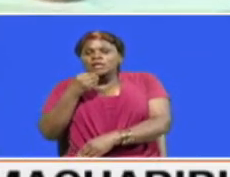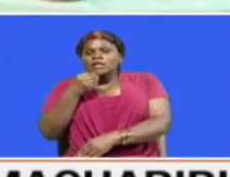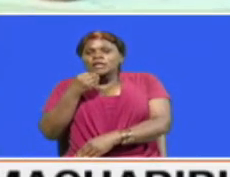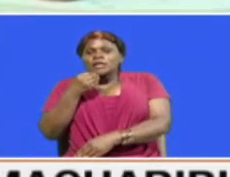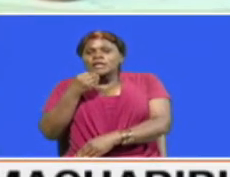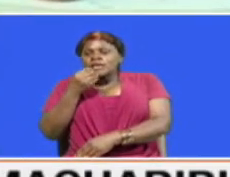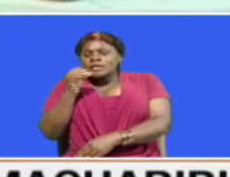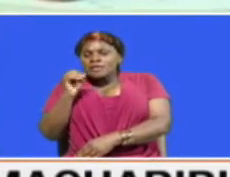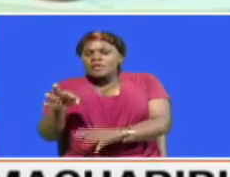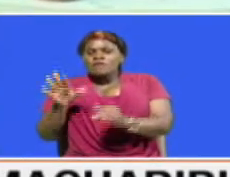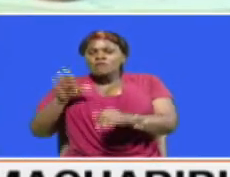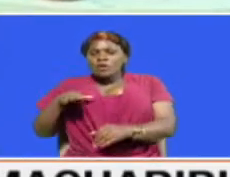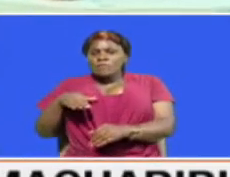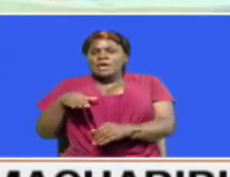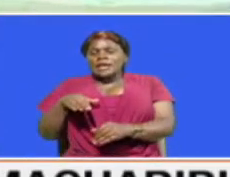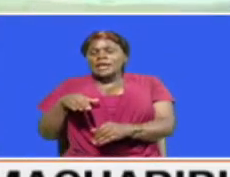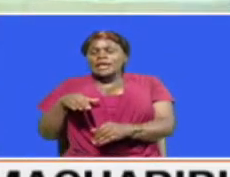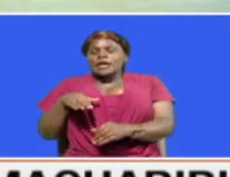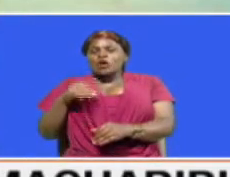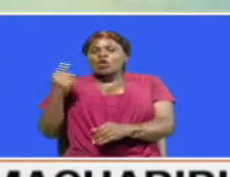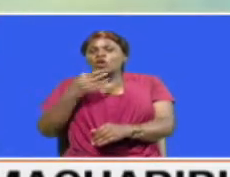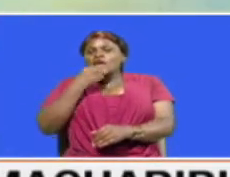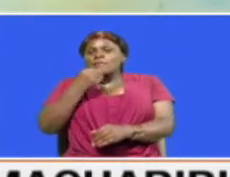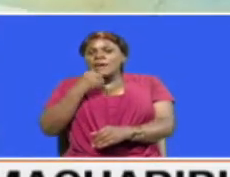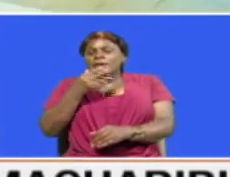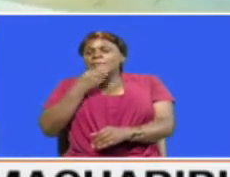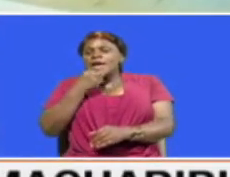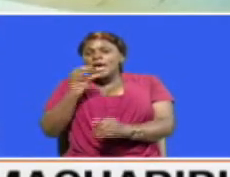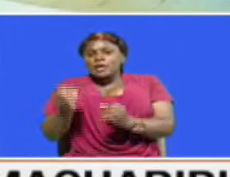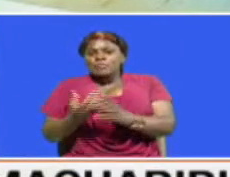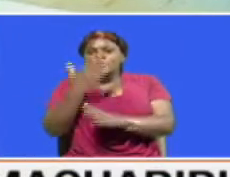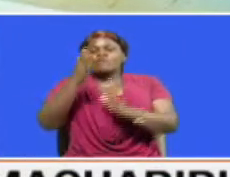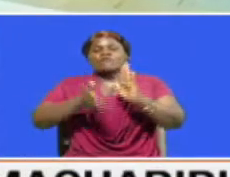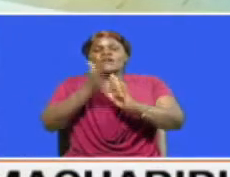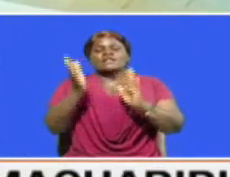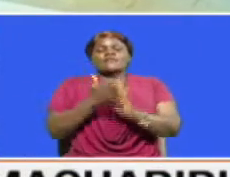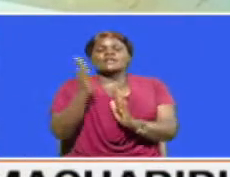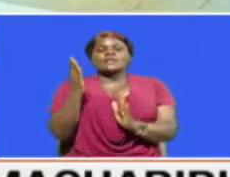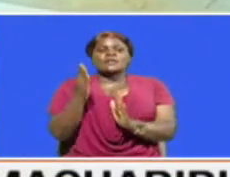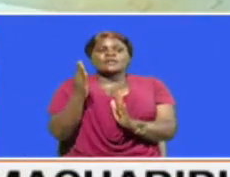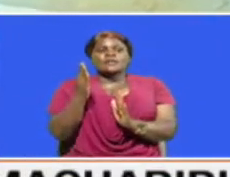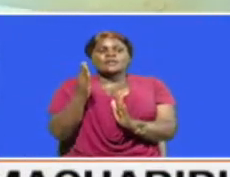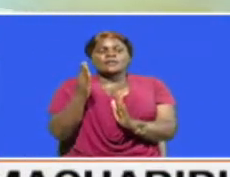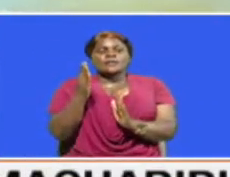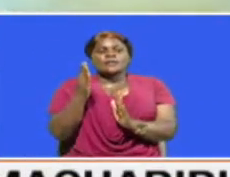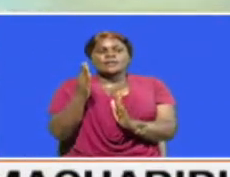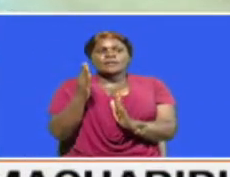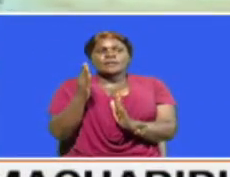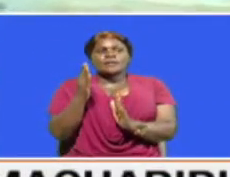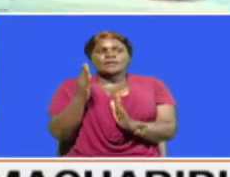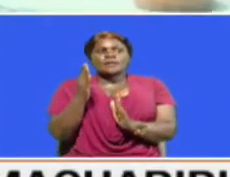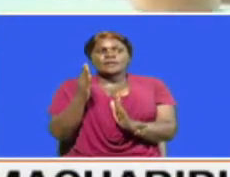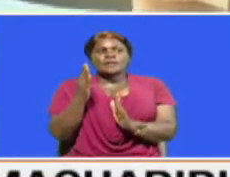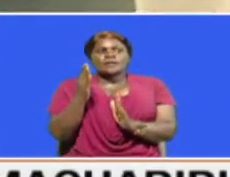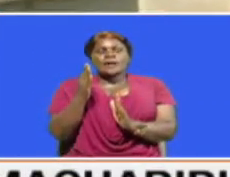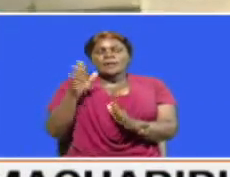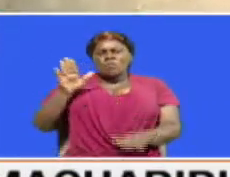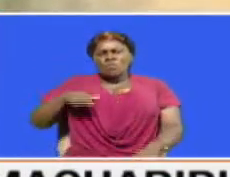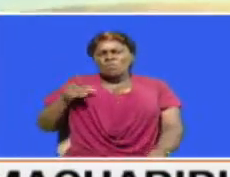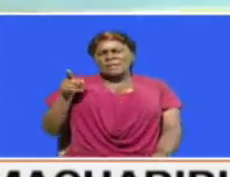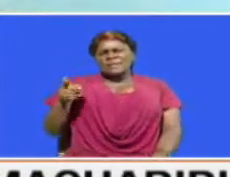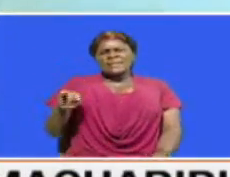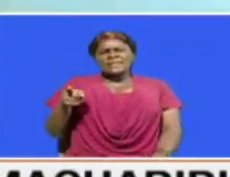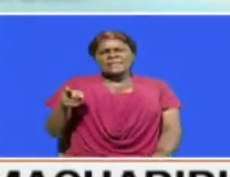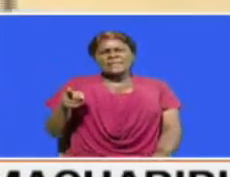alone? Because male grow very fast. Why do male grow very fast? Ni kwa sababu ya kike